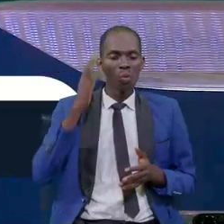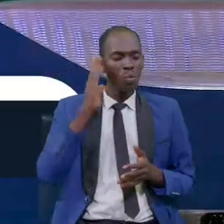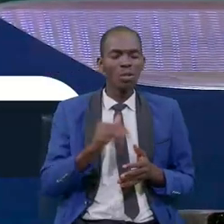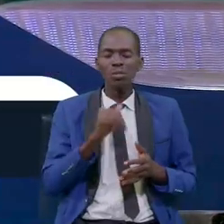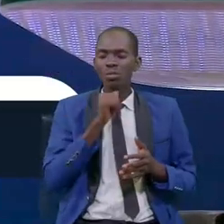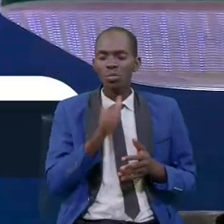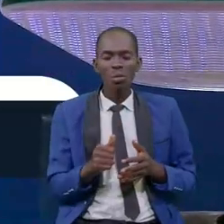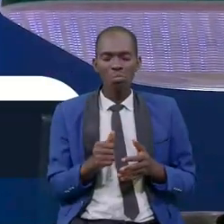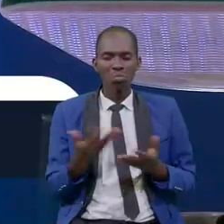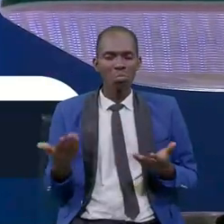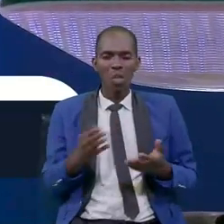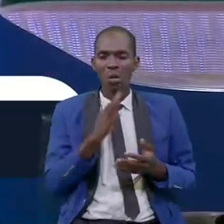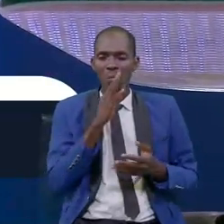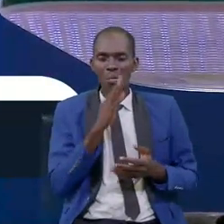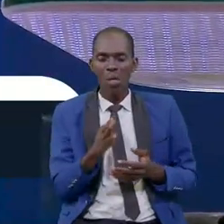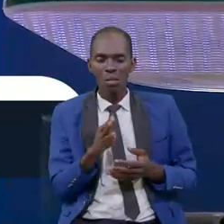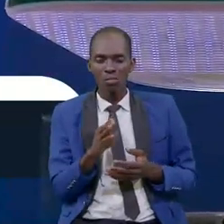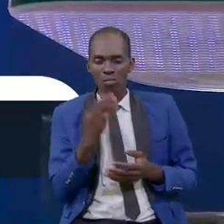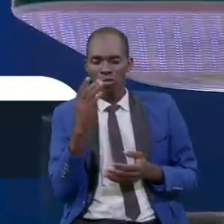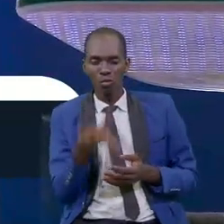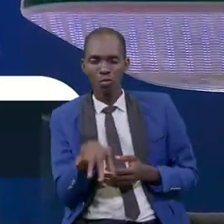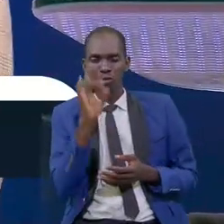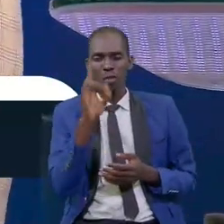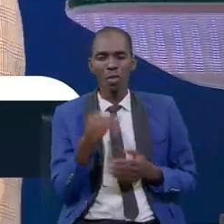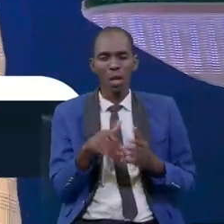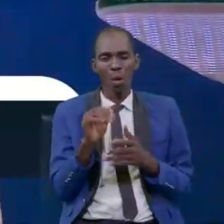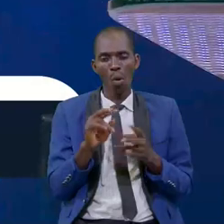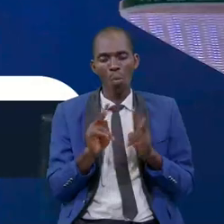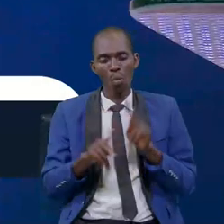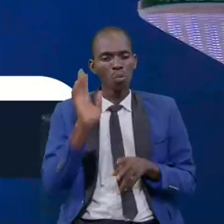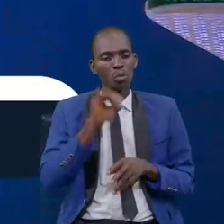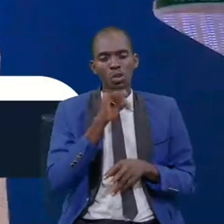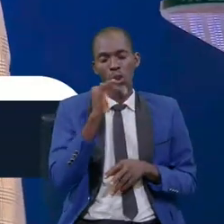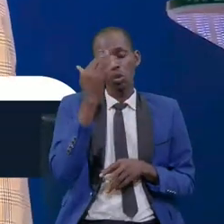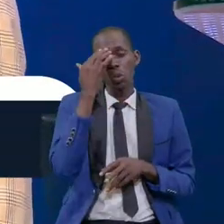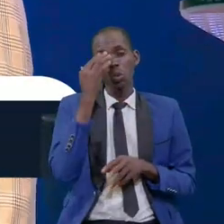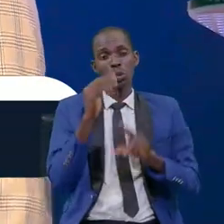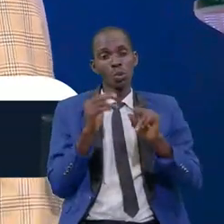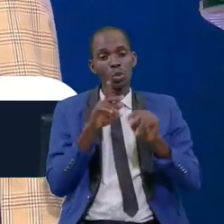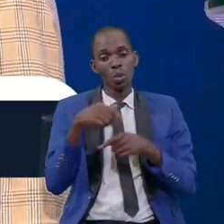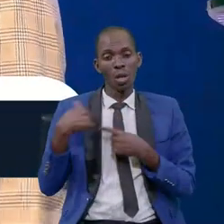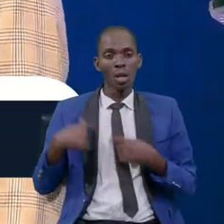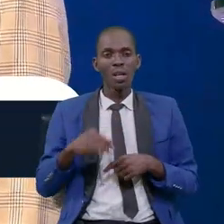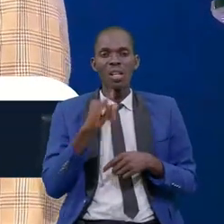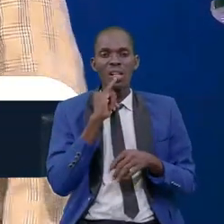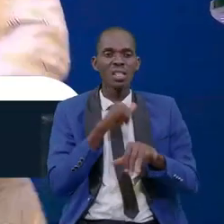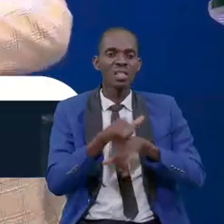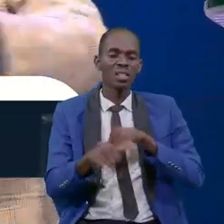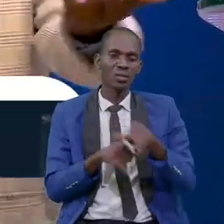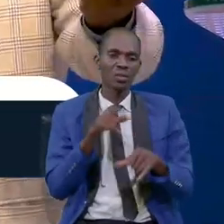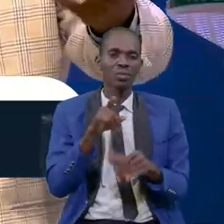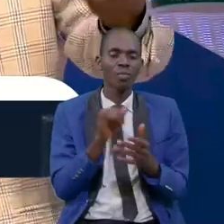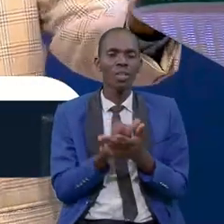puis je ne serai pas retrouvé. Votre cœur vous séduit. C'est un cœur mauvais, un cœur